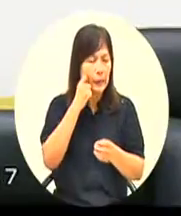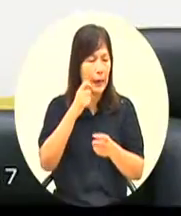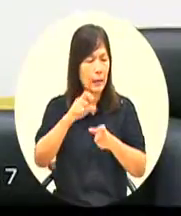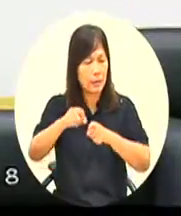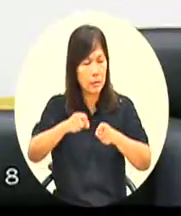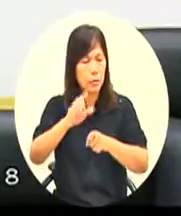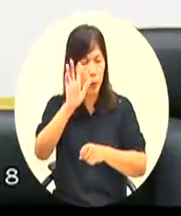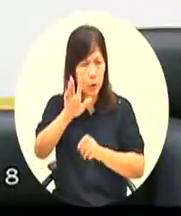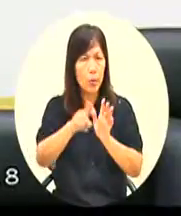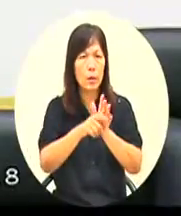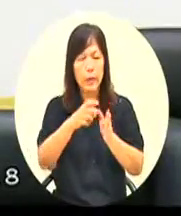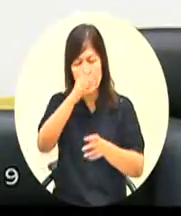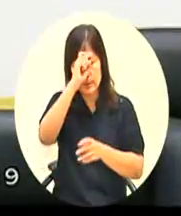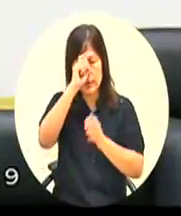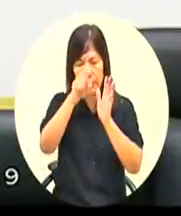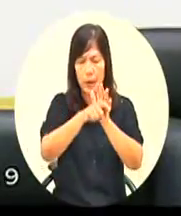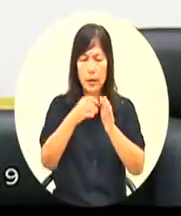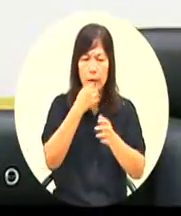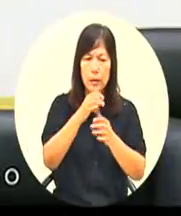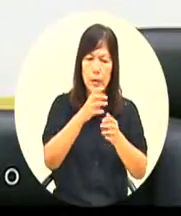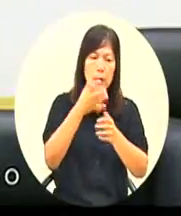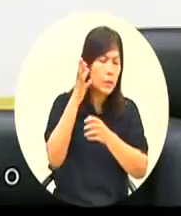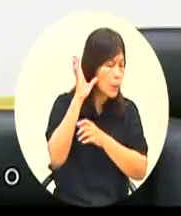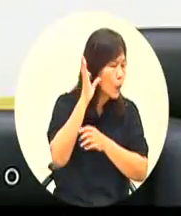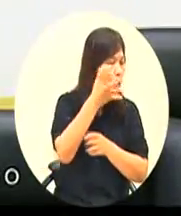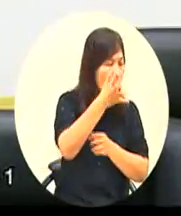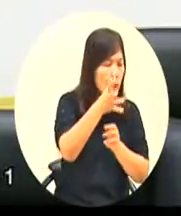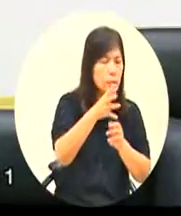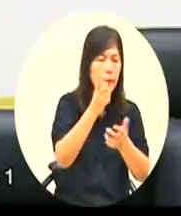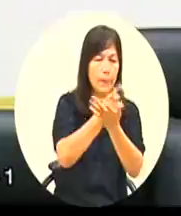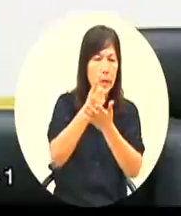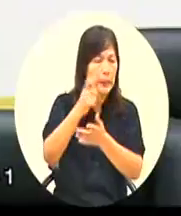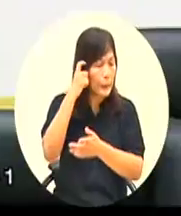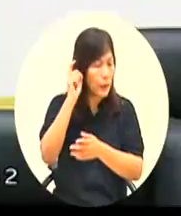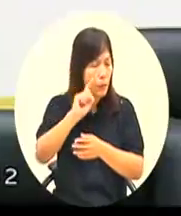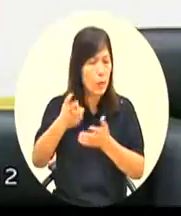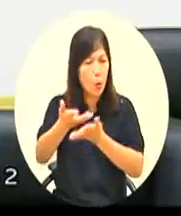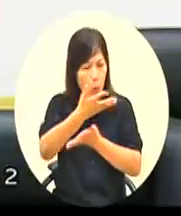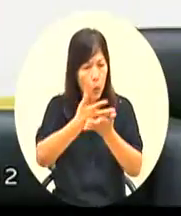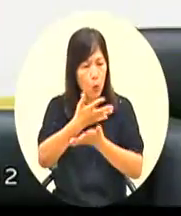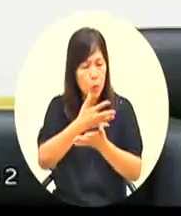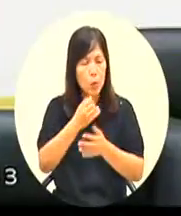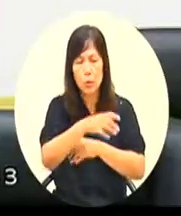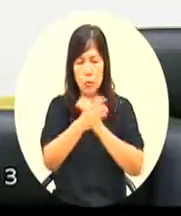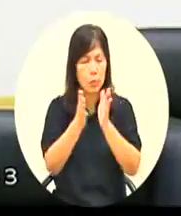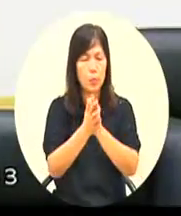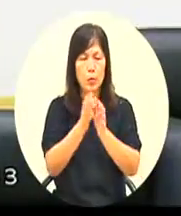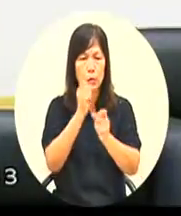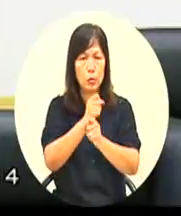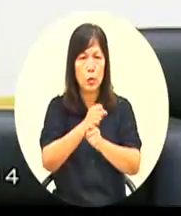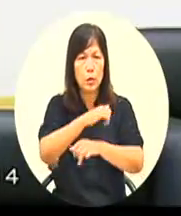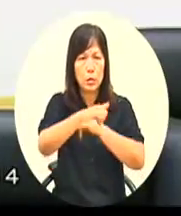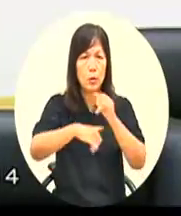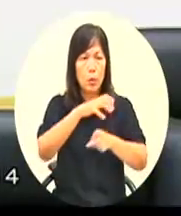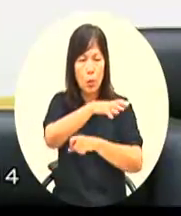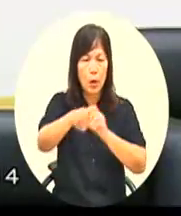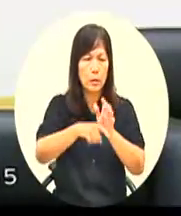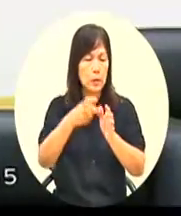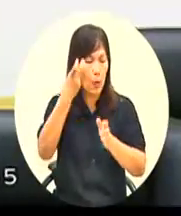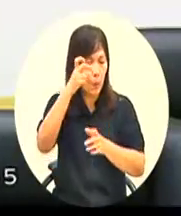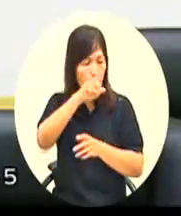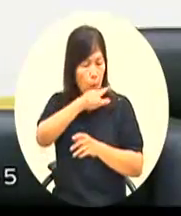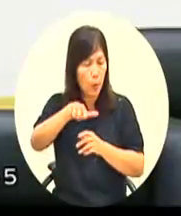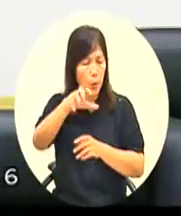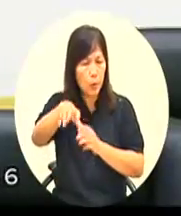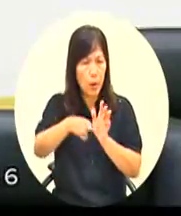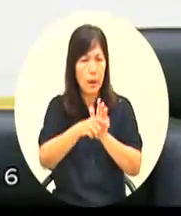也是多加一些地方士绅的意见啊，然后都有大家多沟通，把它做到真的是生活环境博物馆，把那个历史的原